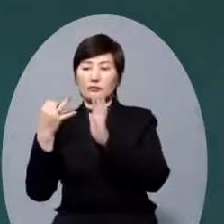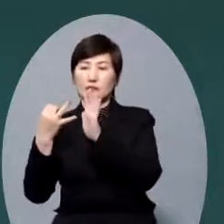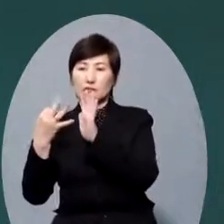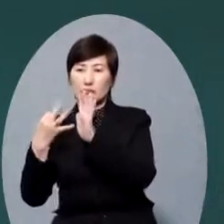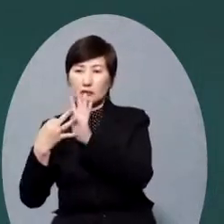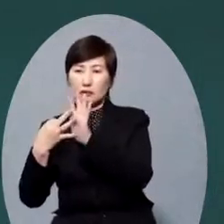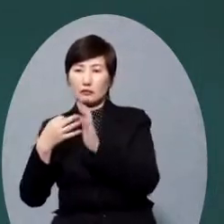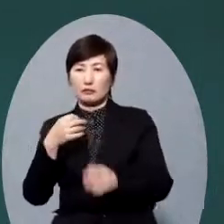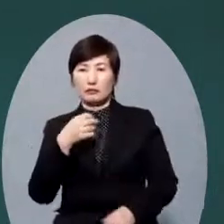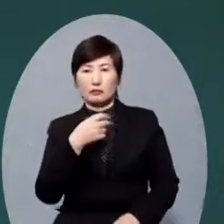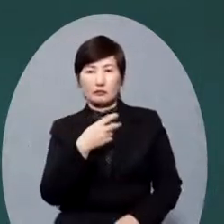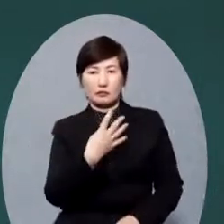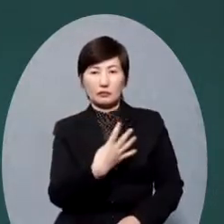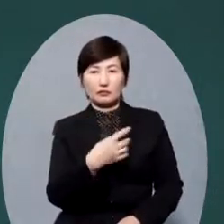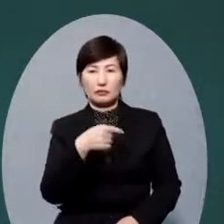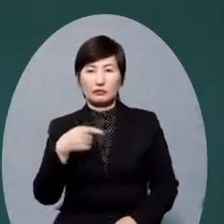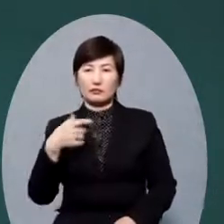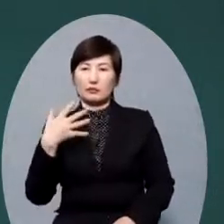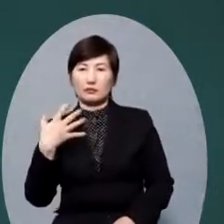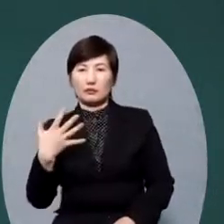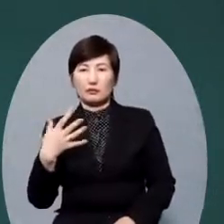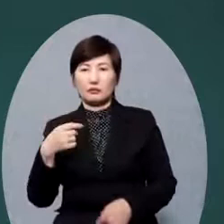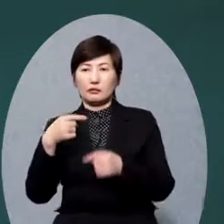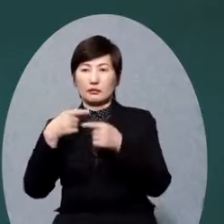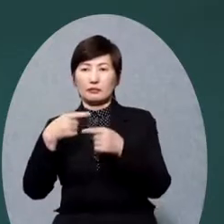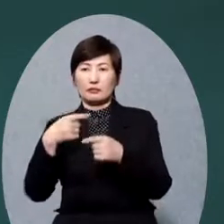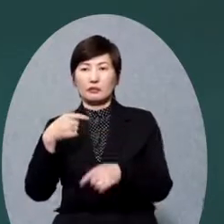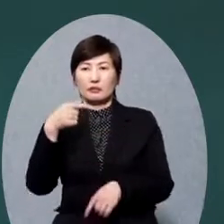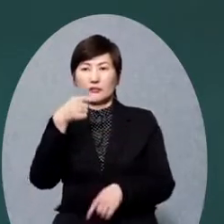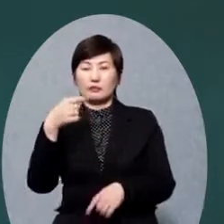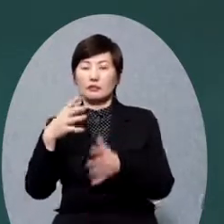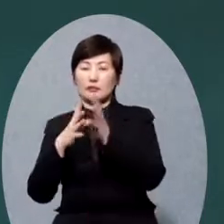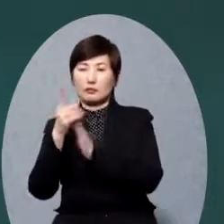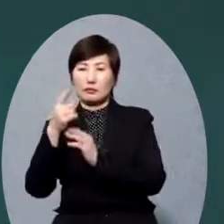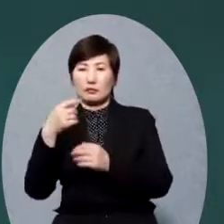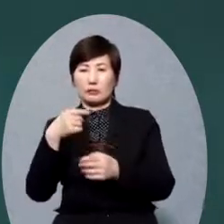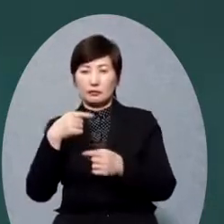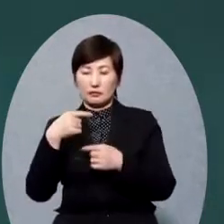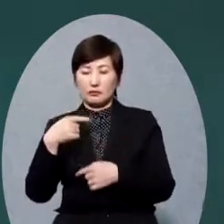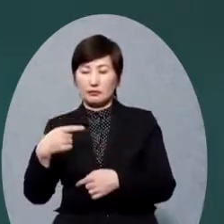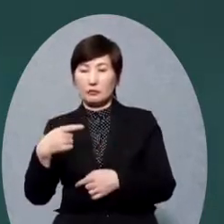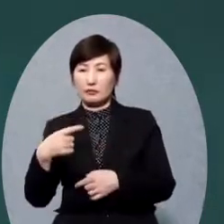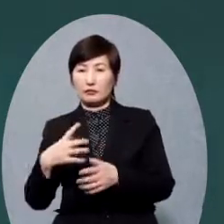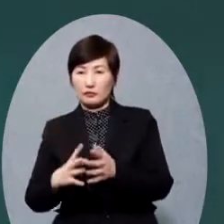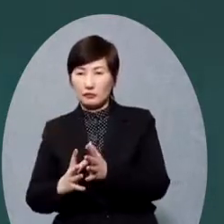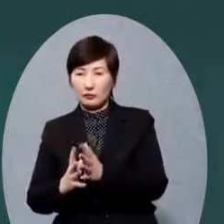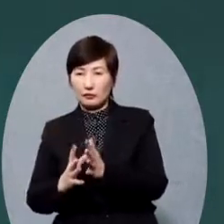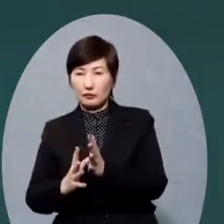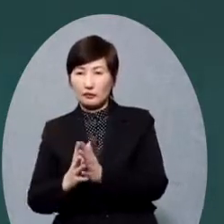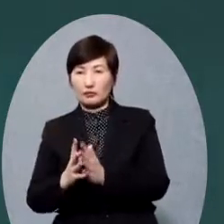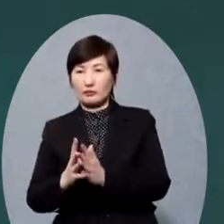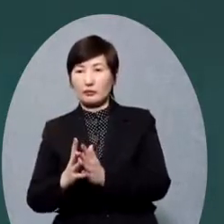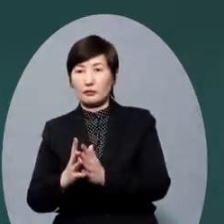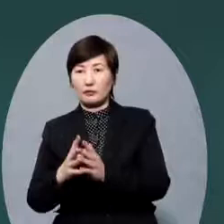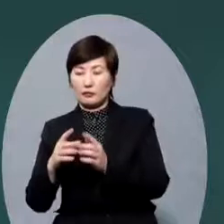3-аас хасах 8, хуваадгэн 4-өөс хасах 5, хасах 11-ийг хуваах нь хасах